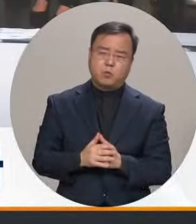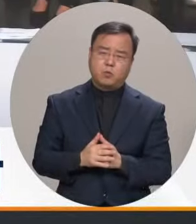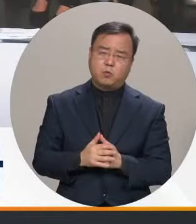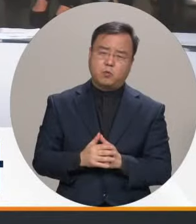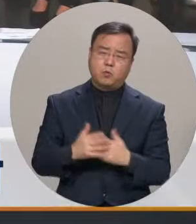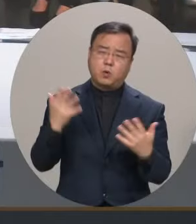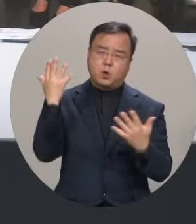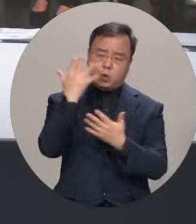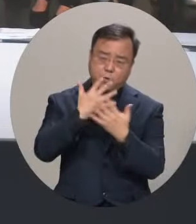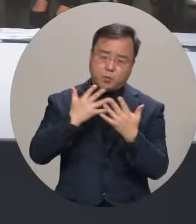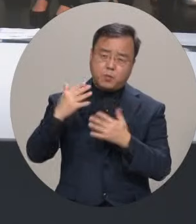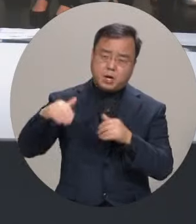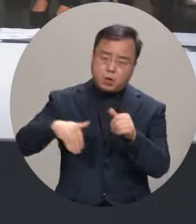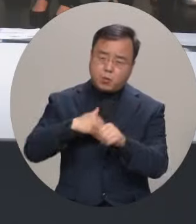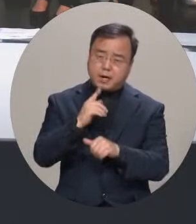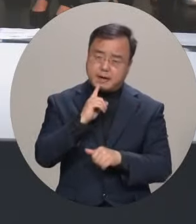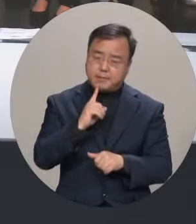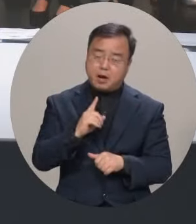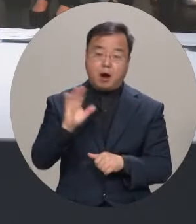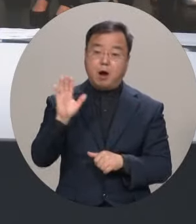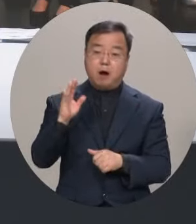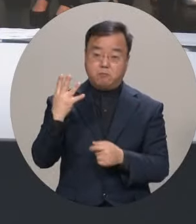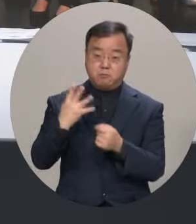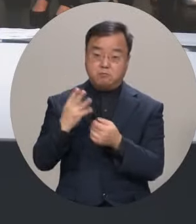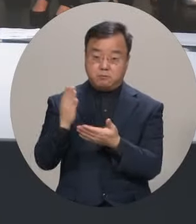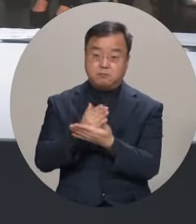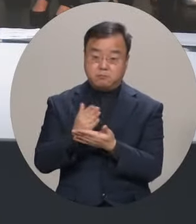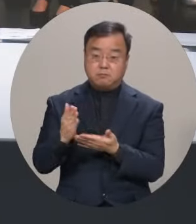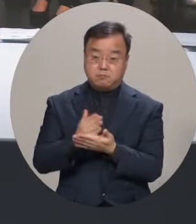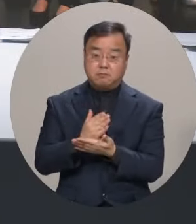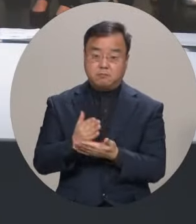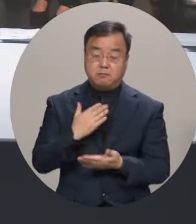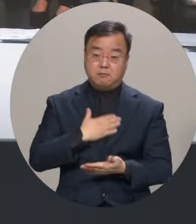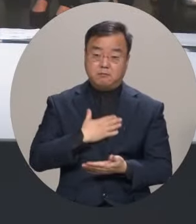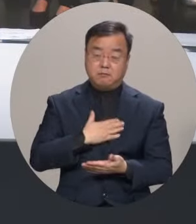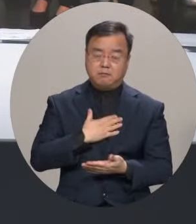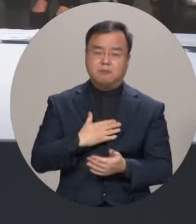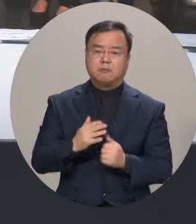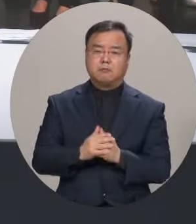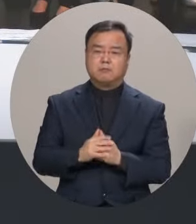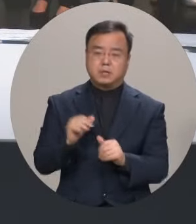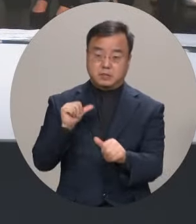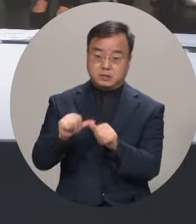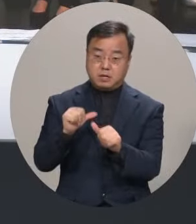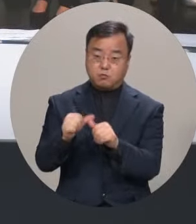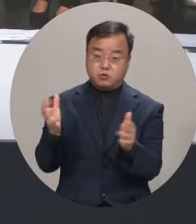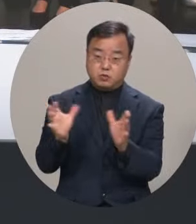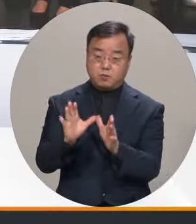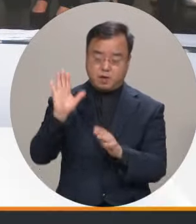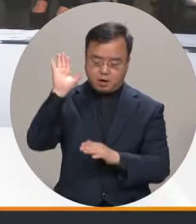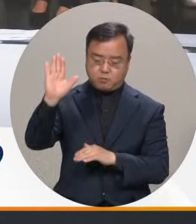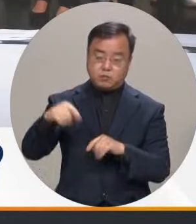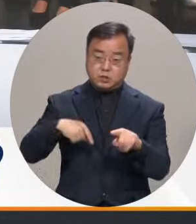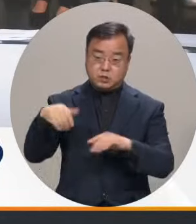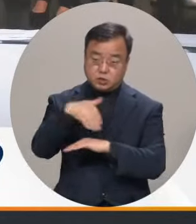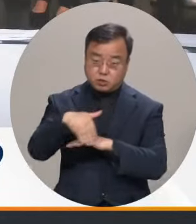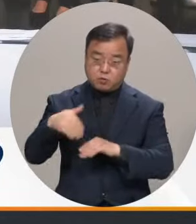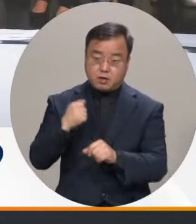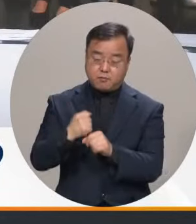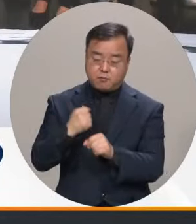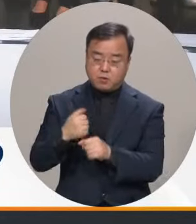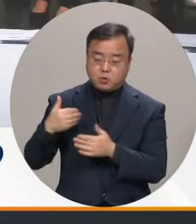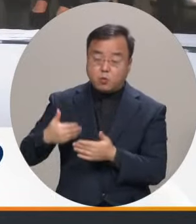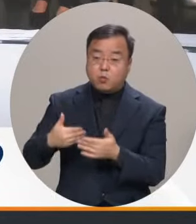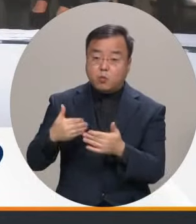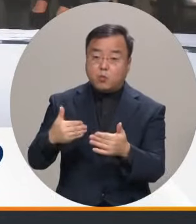문제라고만 생각했는데 또 여러 가지 분야들이 있네요 지금이 자문단이 이제 앞으로 정책 과정에도 참여를 할 수 있게